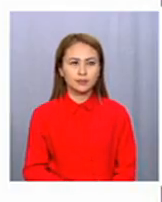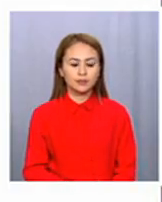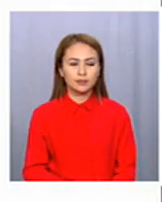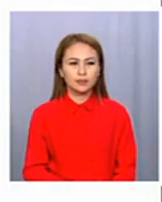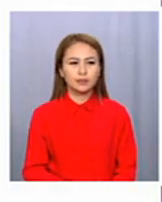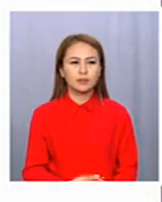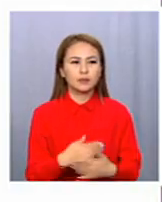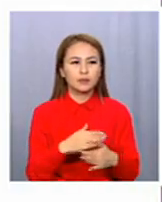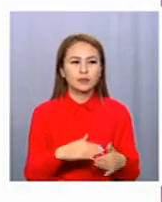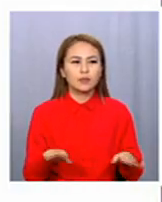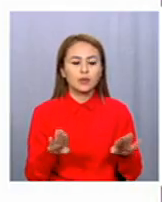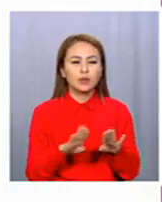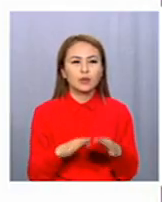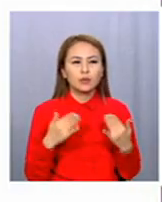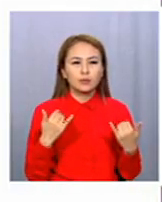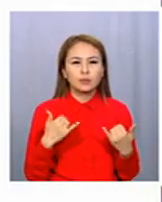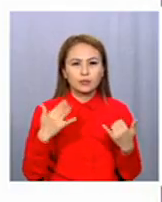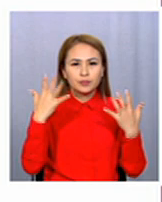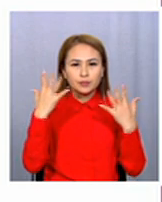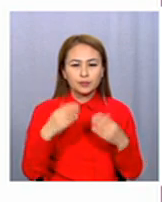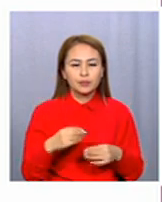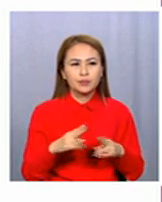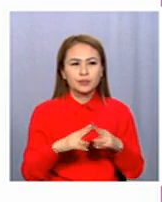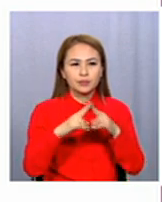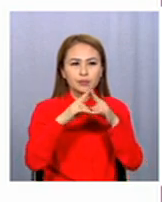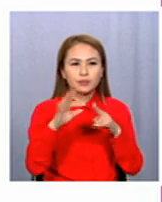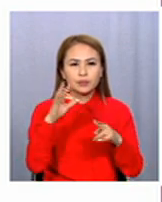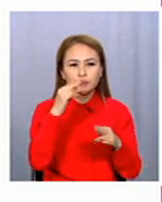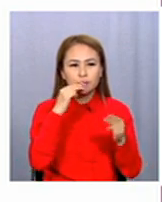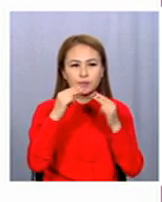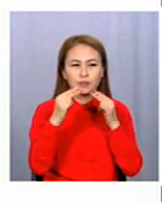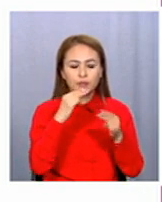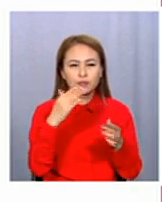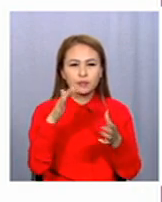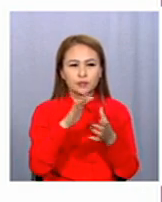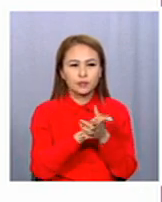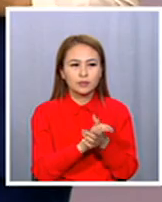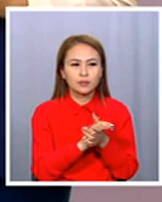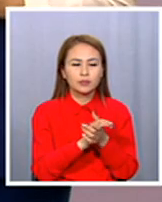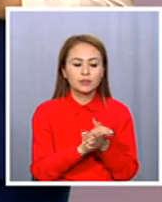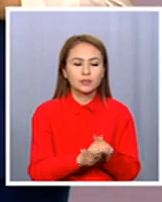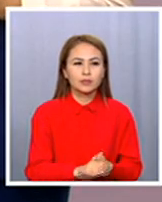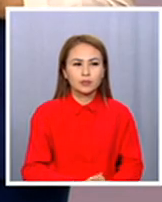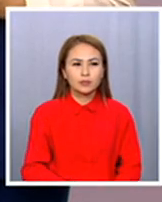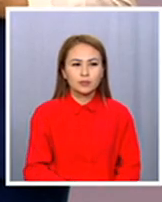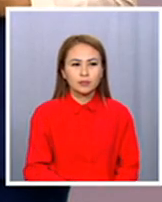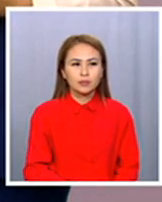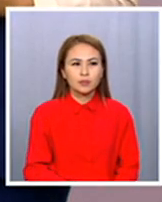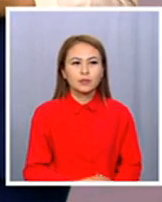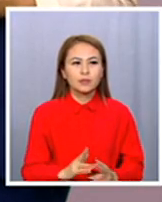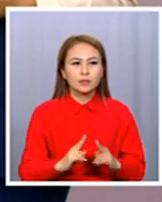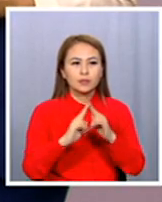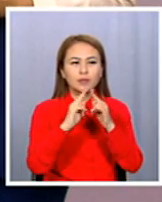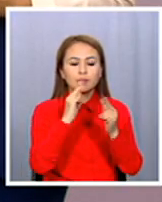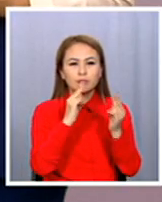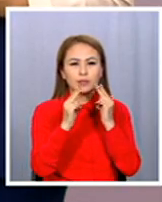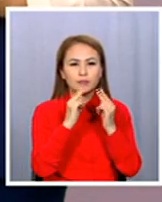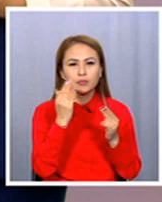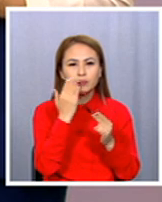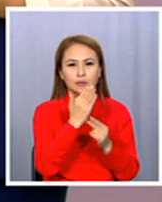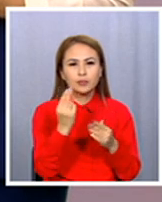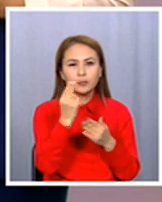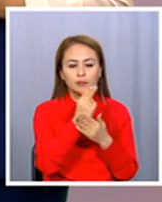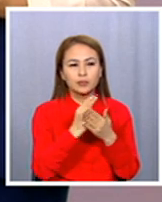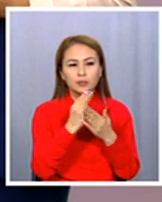балалар, бүгінгі ғарышкерлердің тағамы туралы таныстырылымызға кезек берейік. Ғарышкерлердің тағамын сендер суреттен